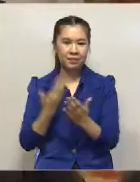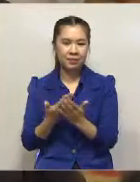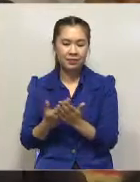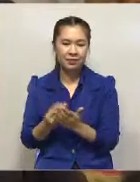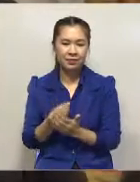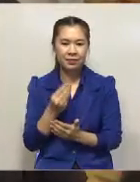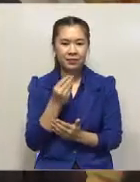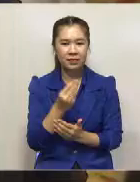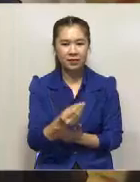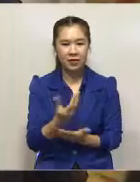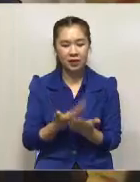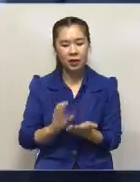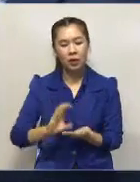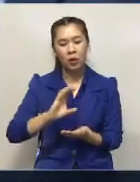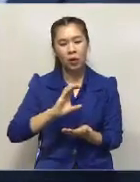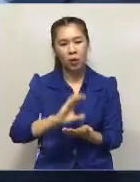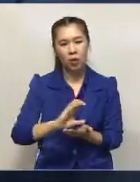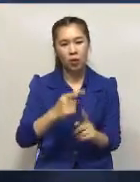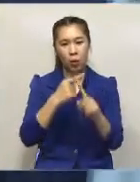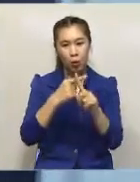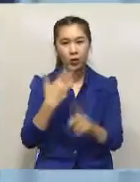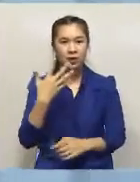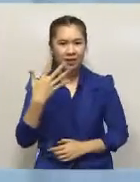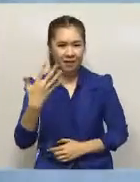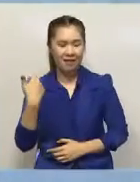แทนจากการลงทุนรวมถึง5เท่าทำ